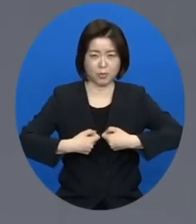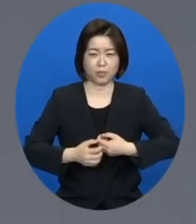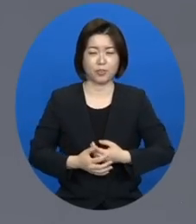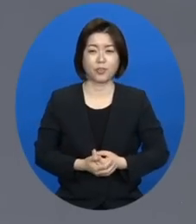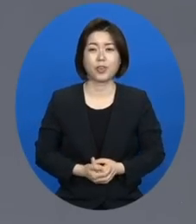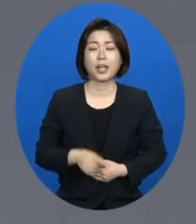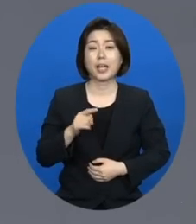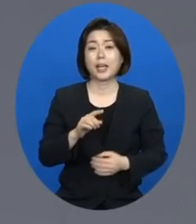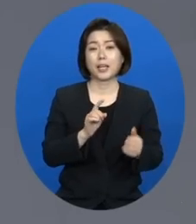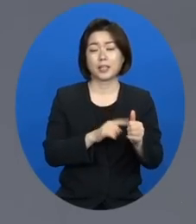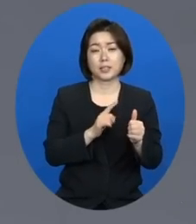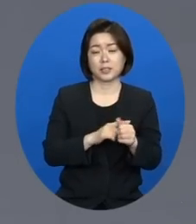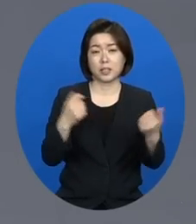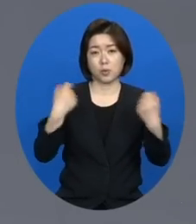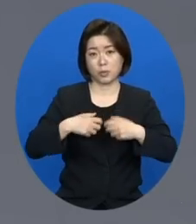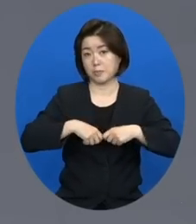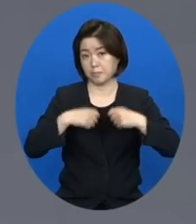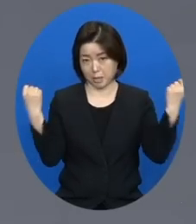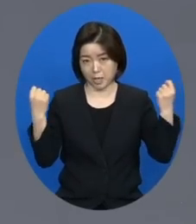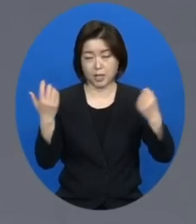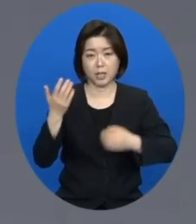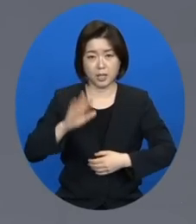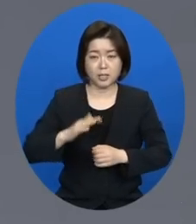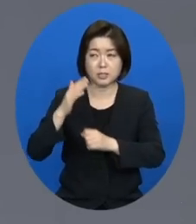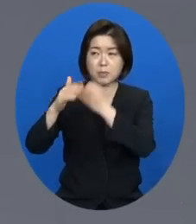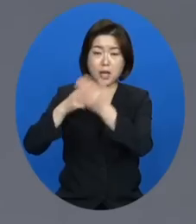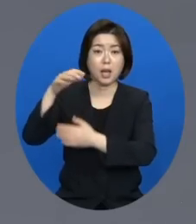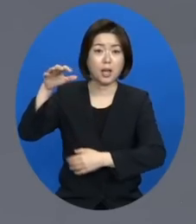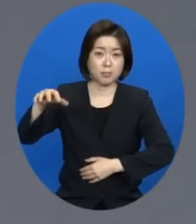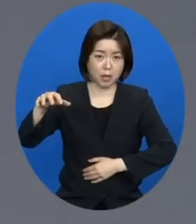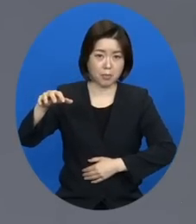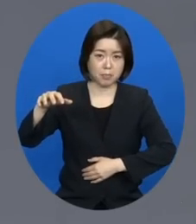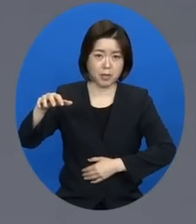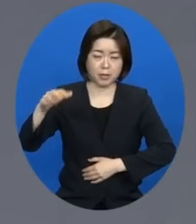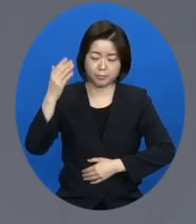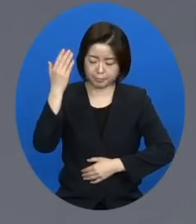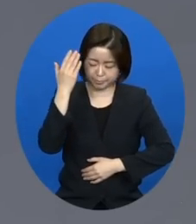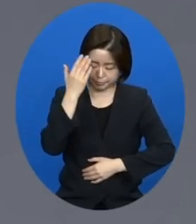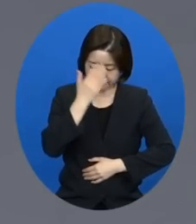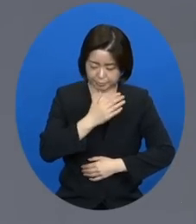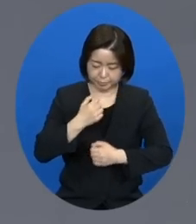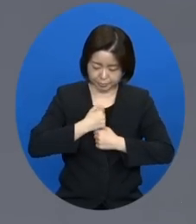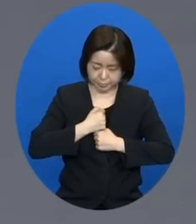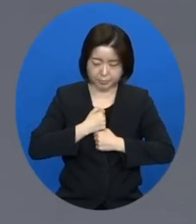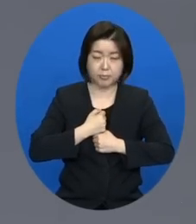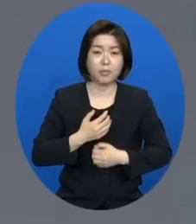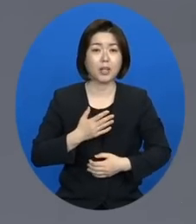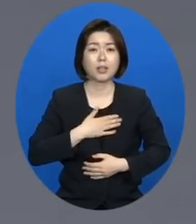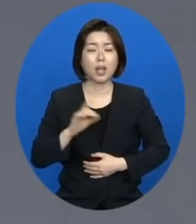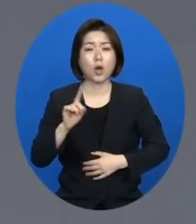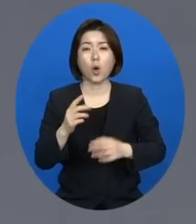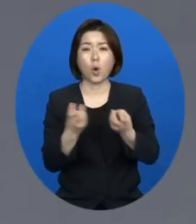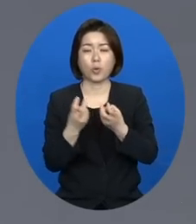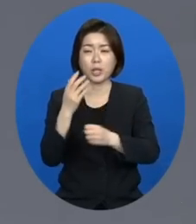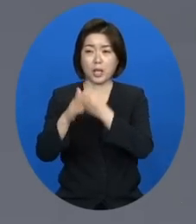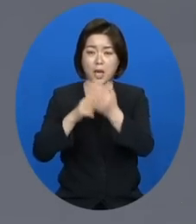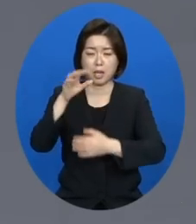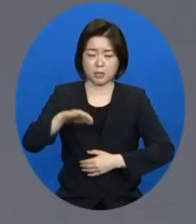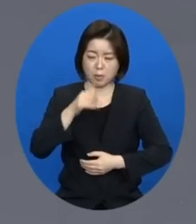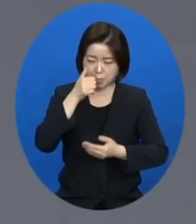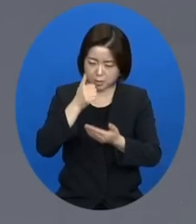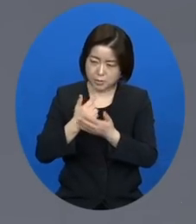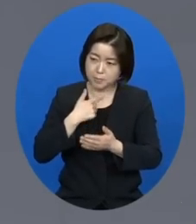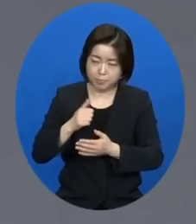그의 옷이 벗겨지긴 했지만 그는 하나님 앞에 순결을 지켰어요. 내가 어떻게 하나님께 범죄할 수